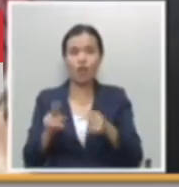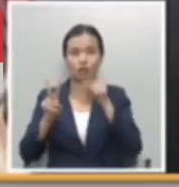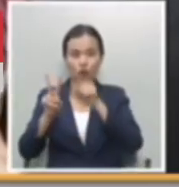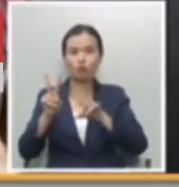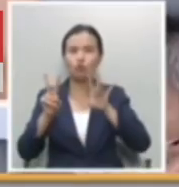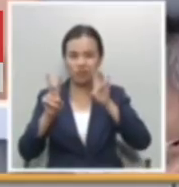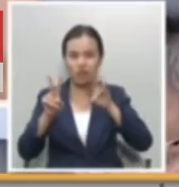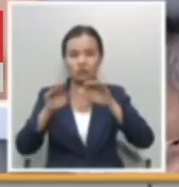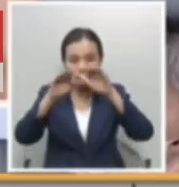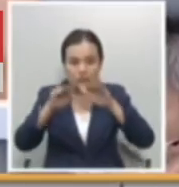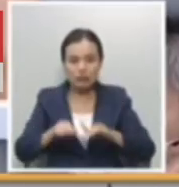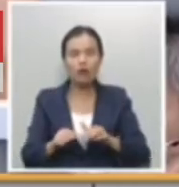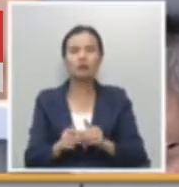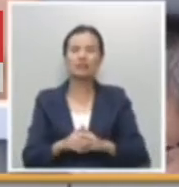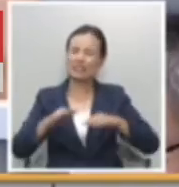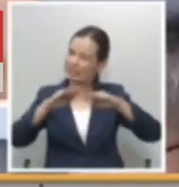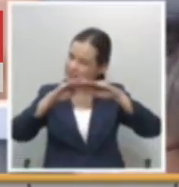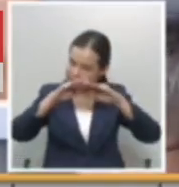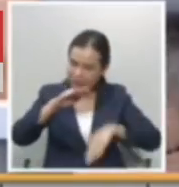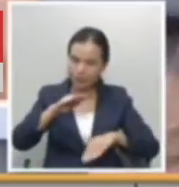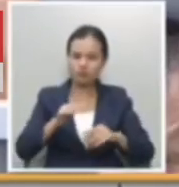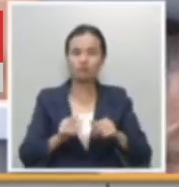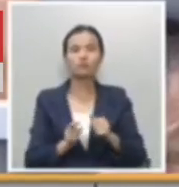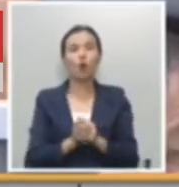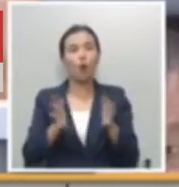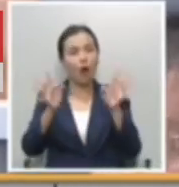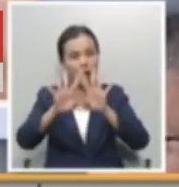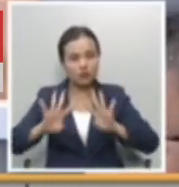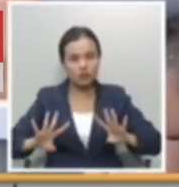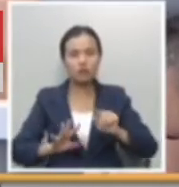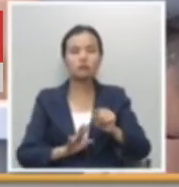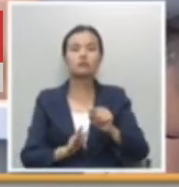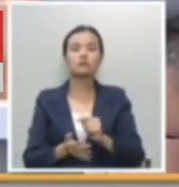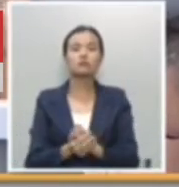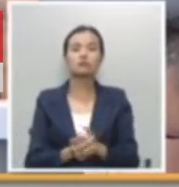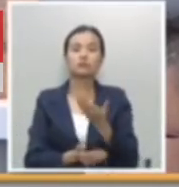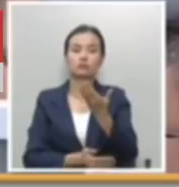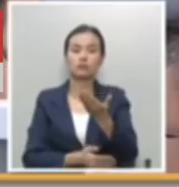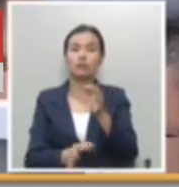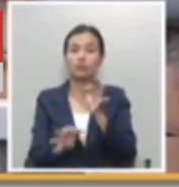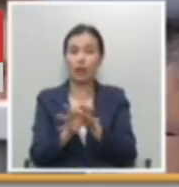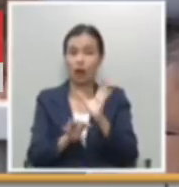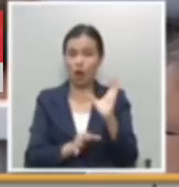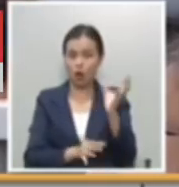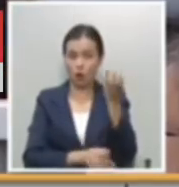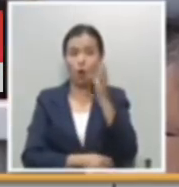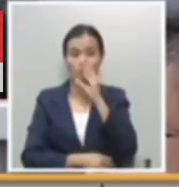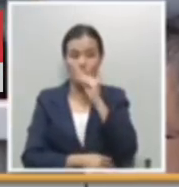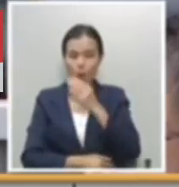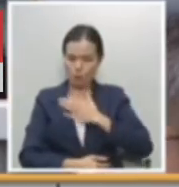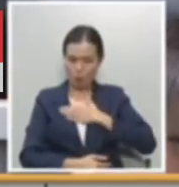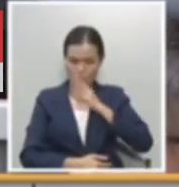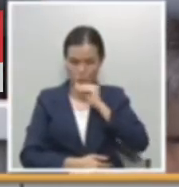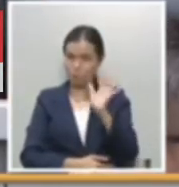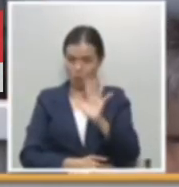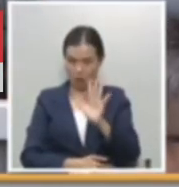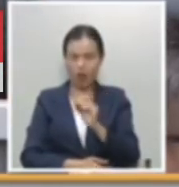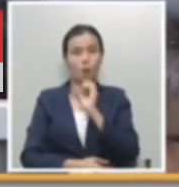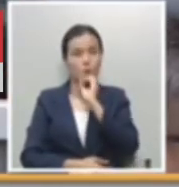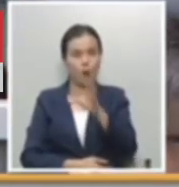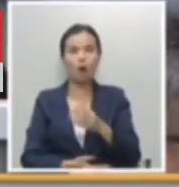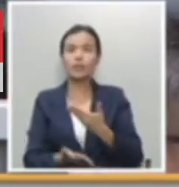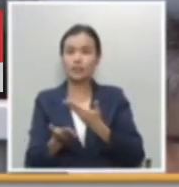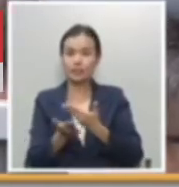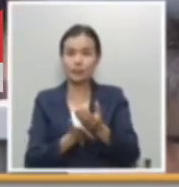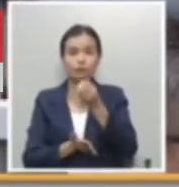เองต่ำที่สุดในอาเซียนเลยท่านดูบนจอได้นี่คือธนาคารโลกพูดสลันไม่ได้พูดและยังบอกเลยนะว่าชิมช็